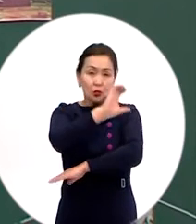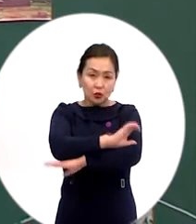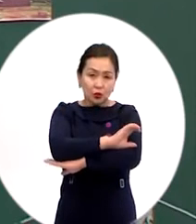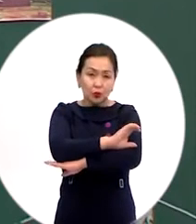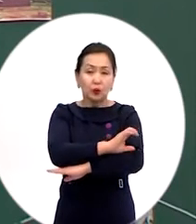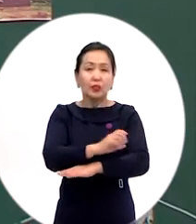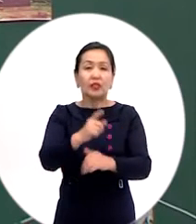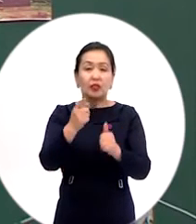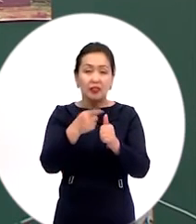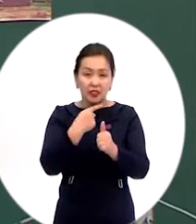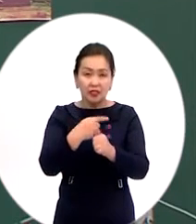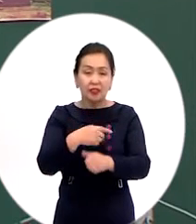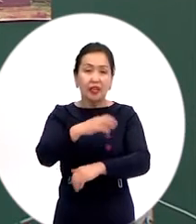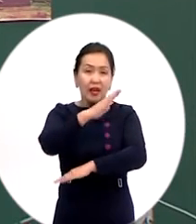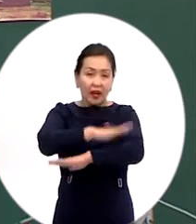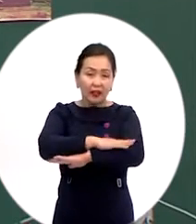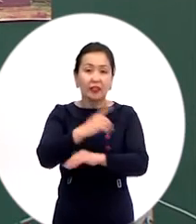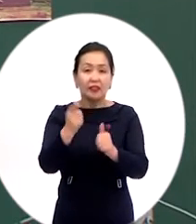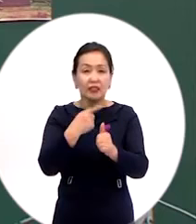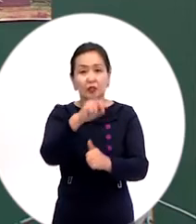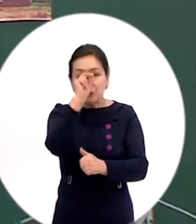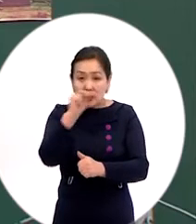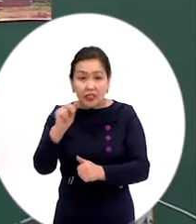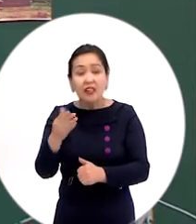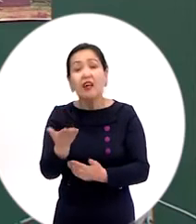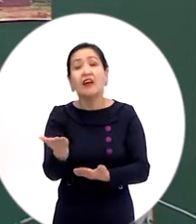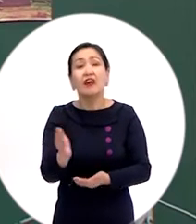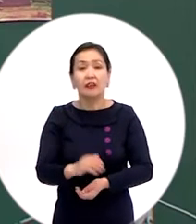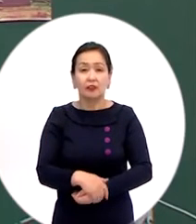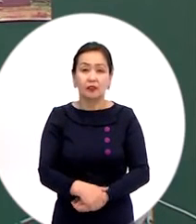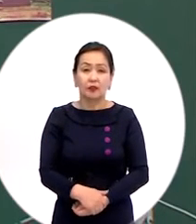ангийн нэр бүлгийг бичээрэй.